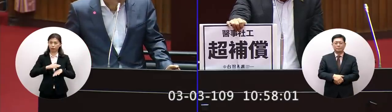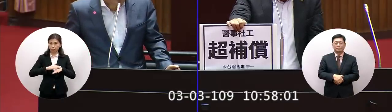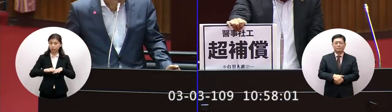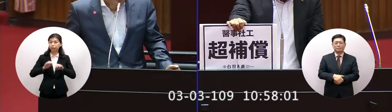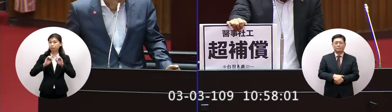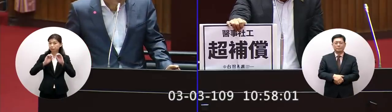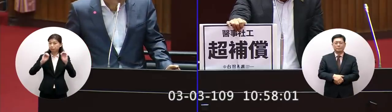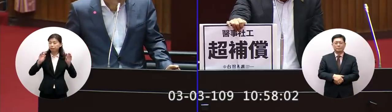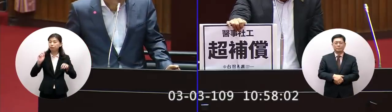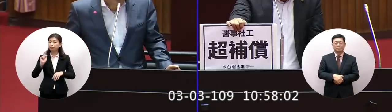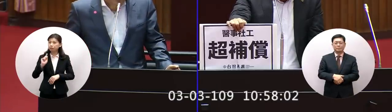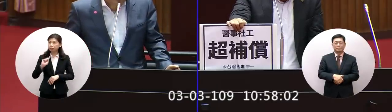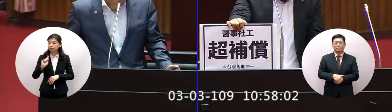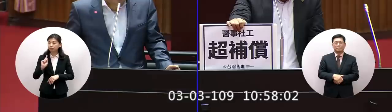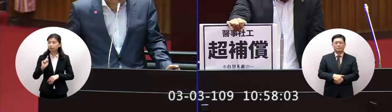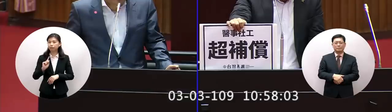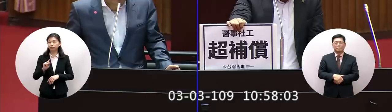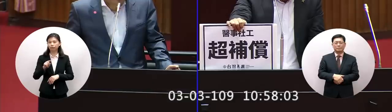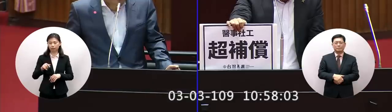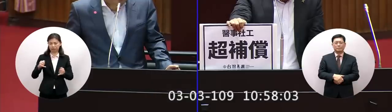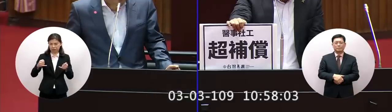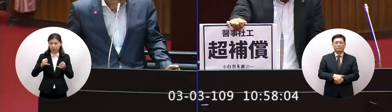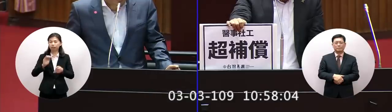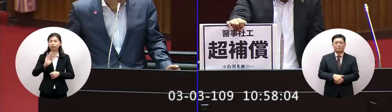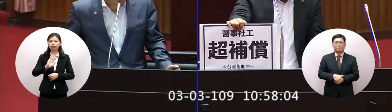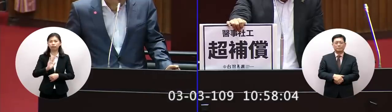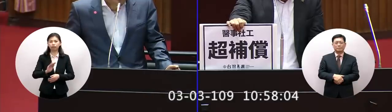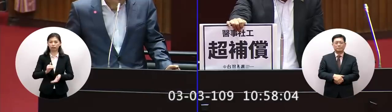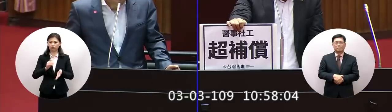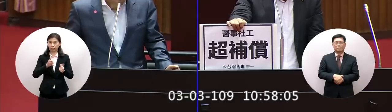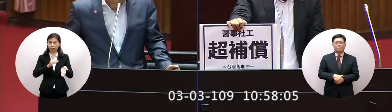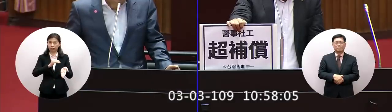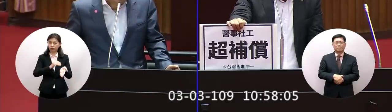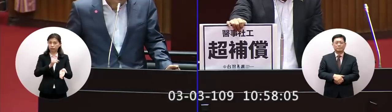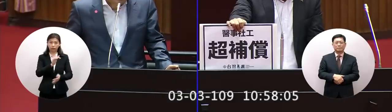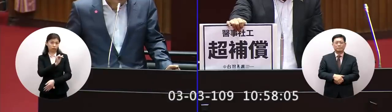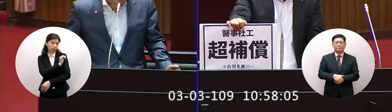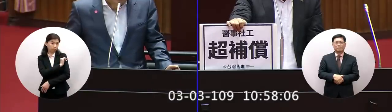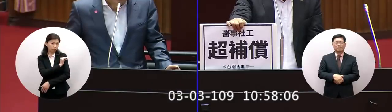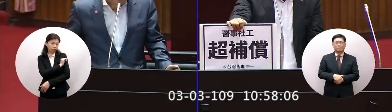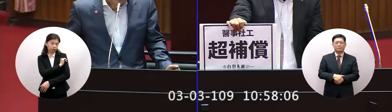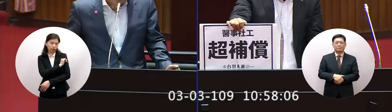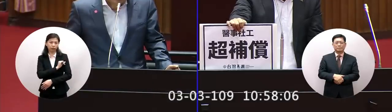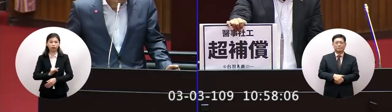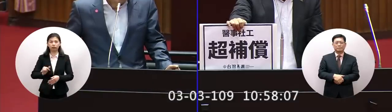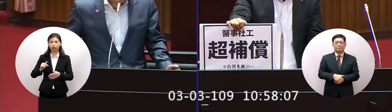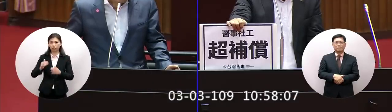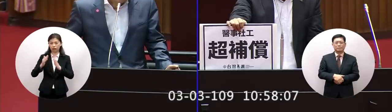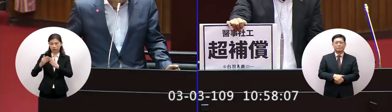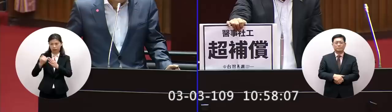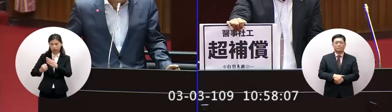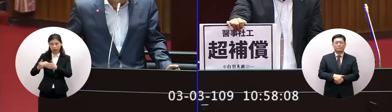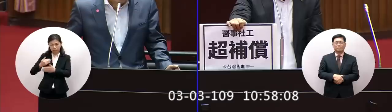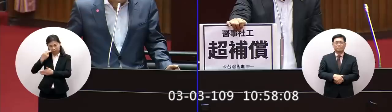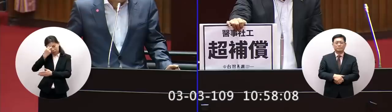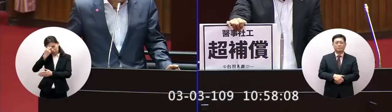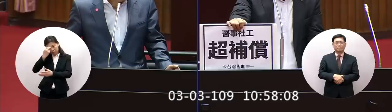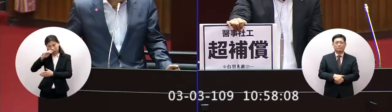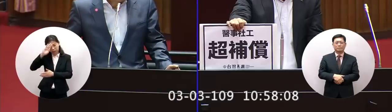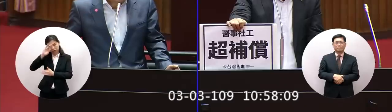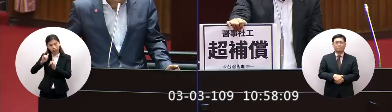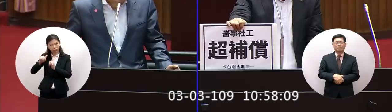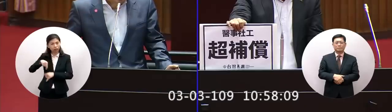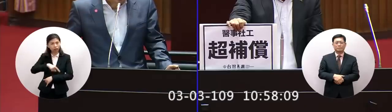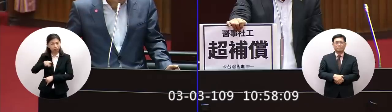呼吁，就是说相关的这种对立的行为，不只是对医护或对我们在检疫隔离或者相关的病